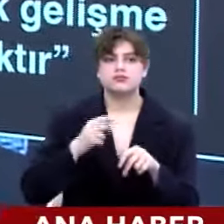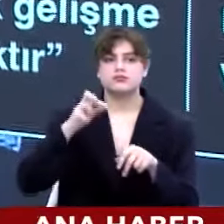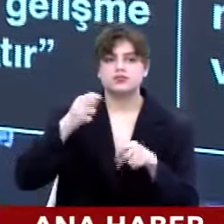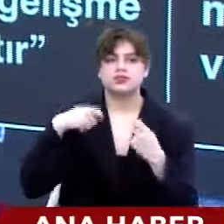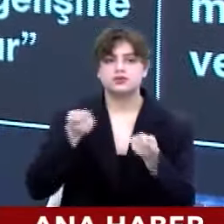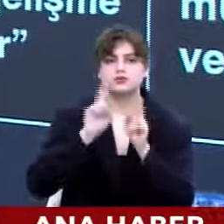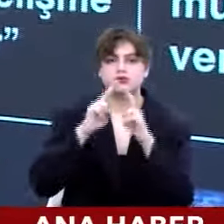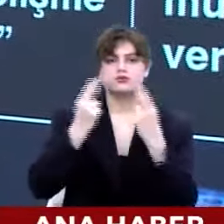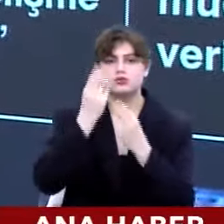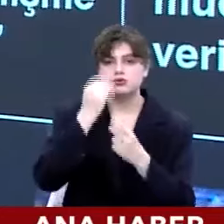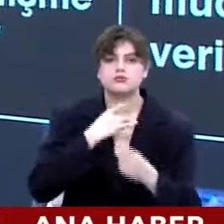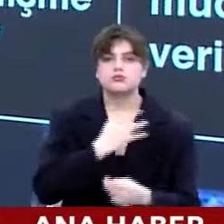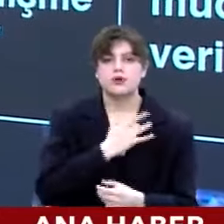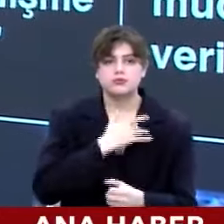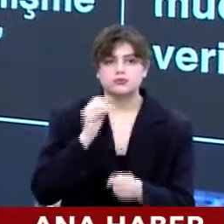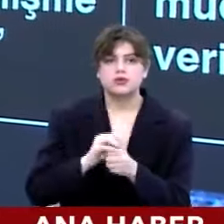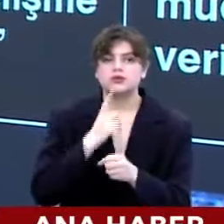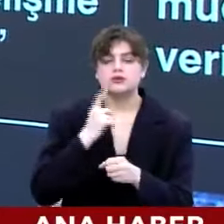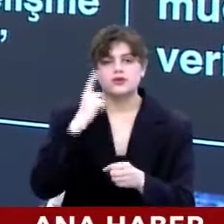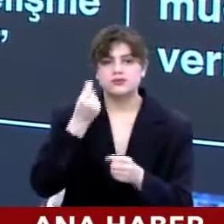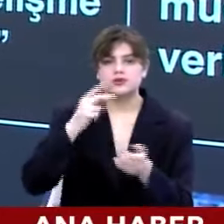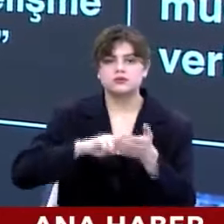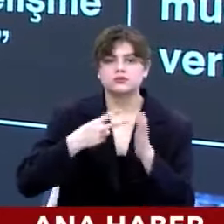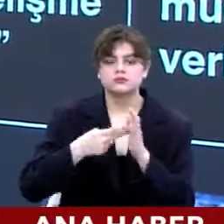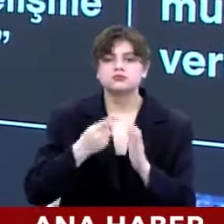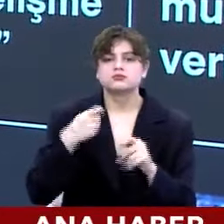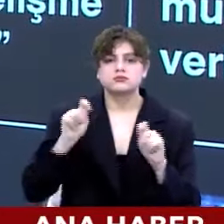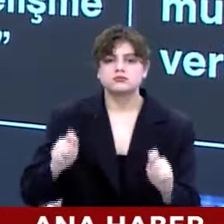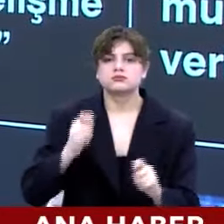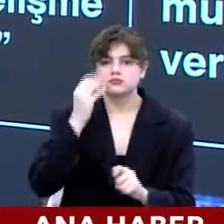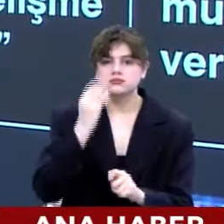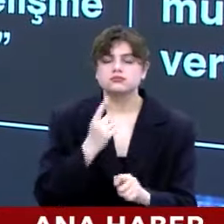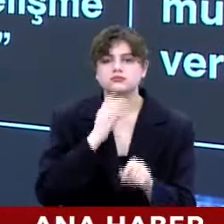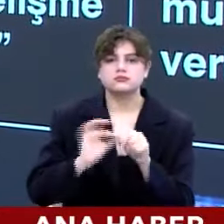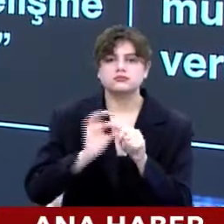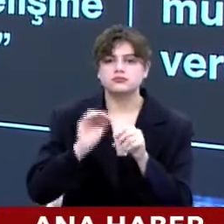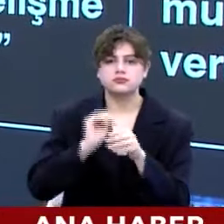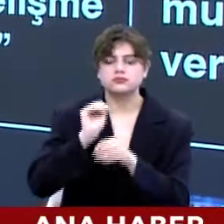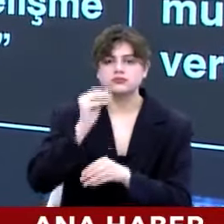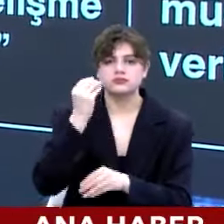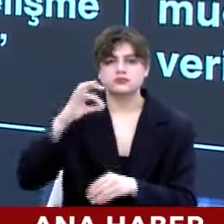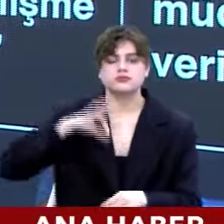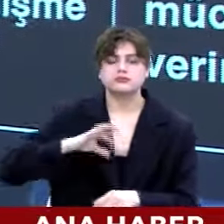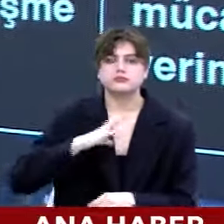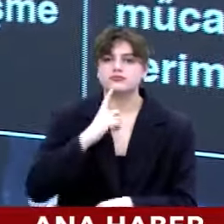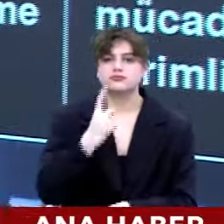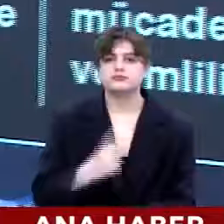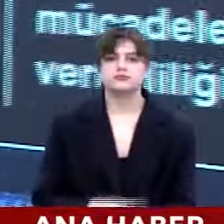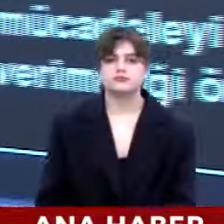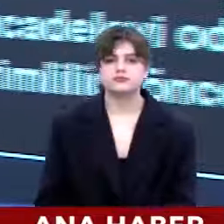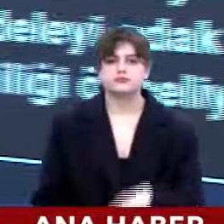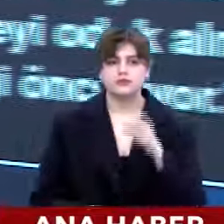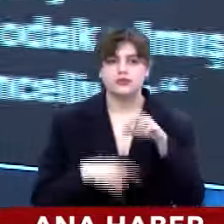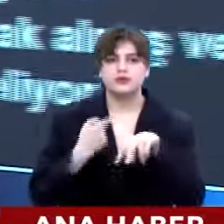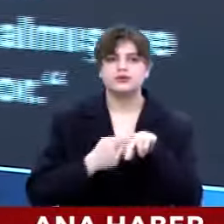dünyası olarak bizleri oldukça memnun etmiştir. Kamu harcamalarından tasarruf edilmesi ekonomik gelişme açısından fayda sağlayacaktır. Orhan Aydın